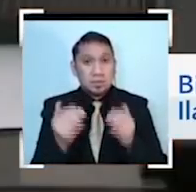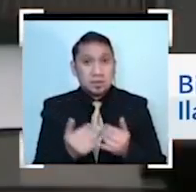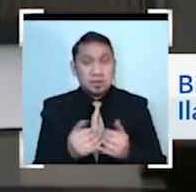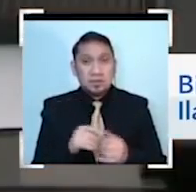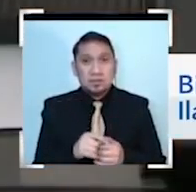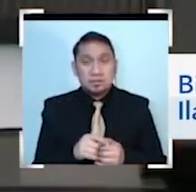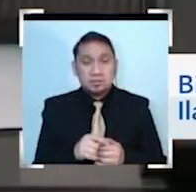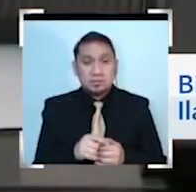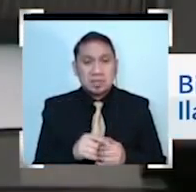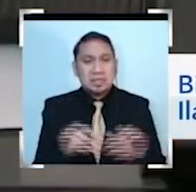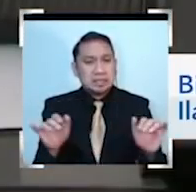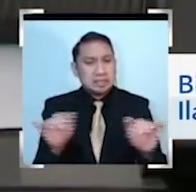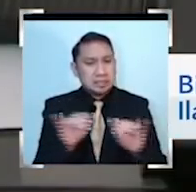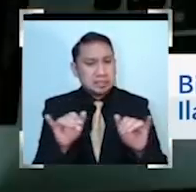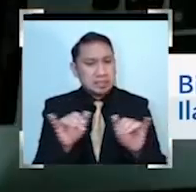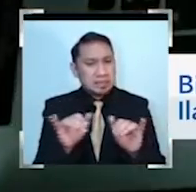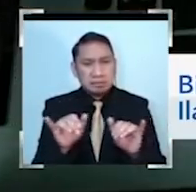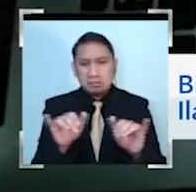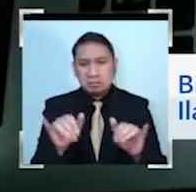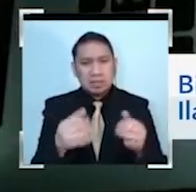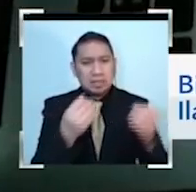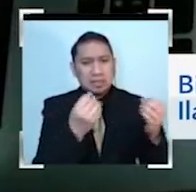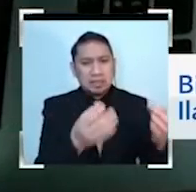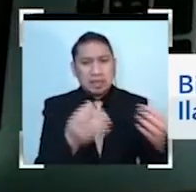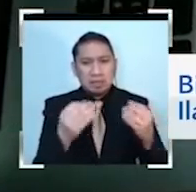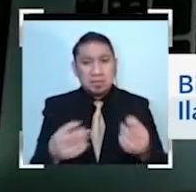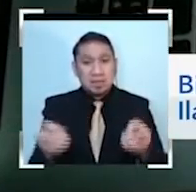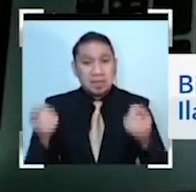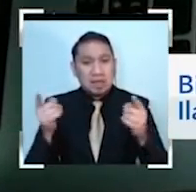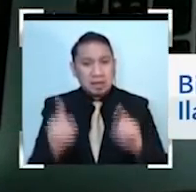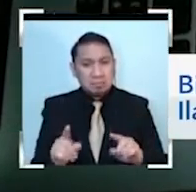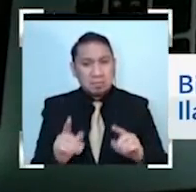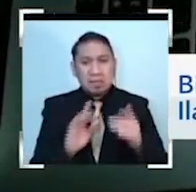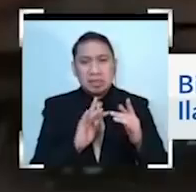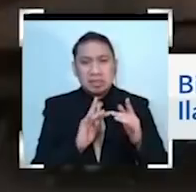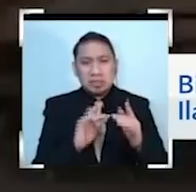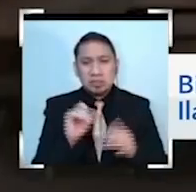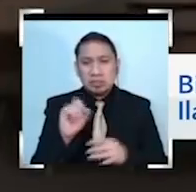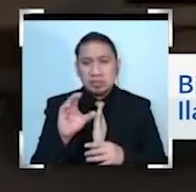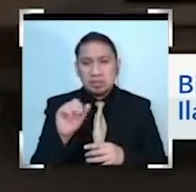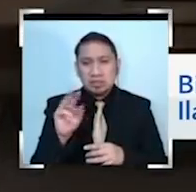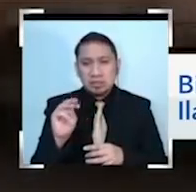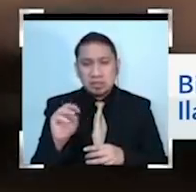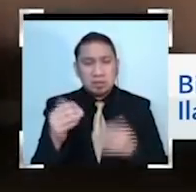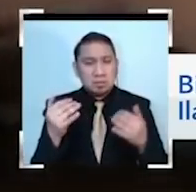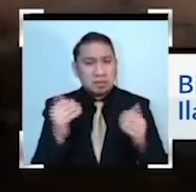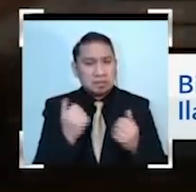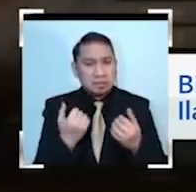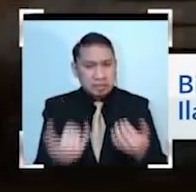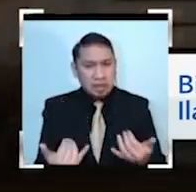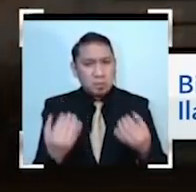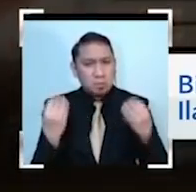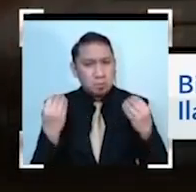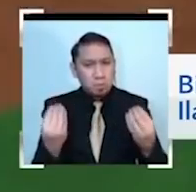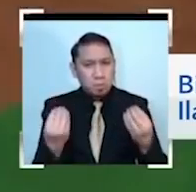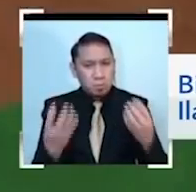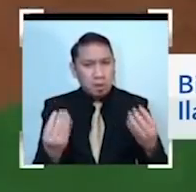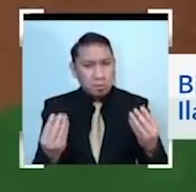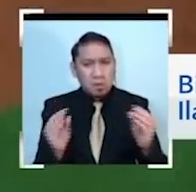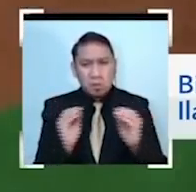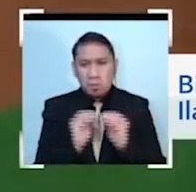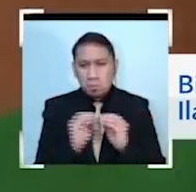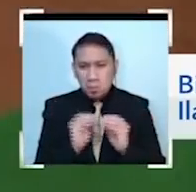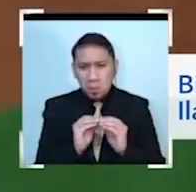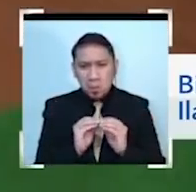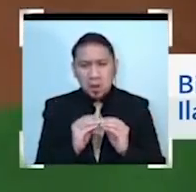lang sa mga dumaraming kaso ng online scam na mas tumaas daw ang bilang ngayong pandemya. Nadagdagan din ang mga kaso